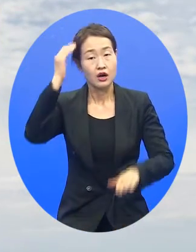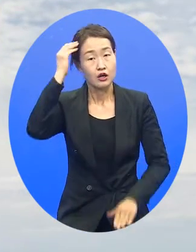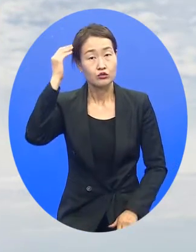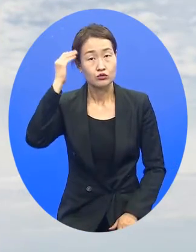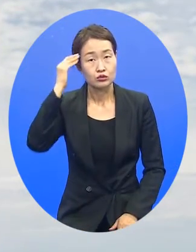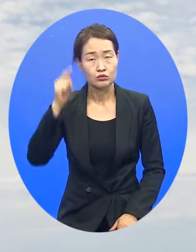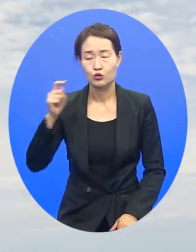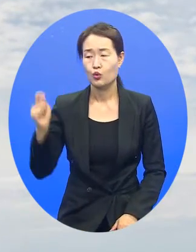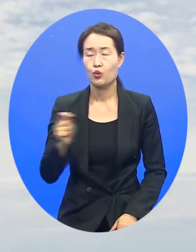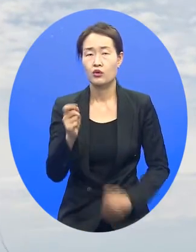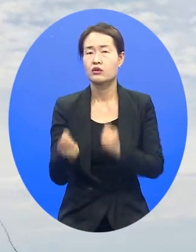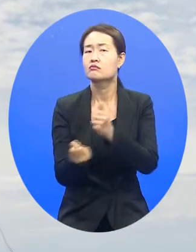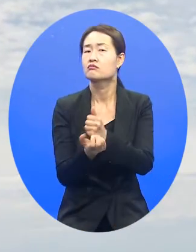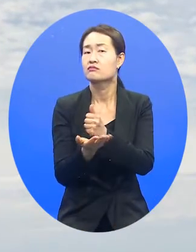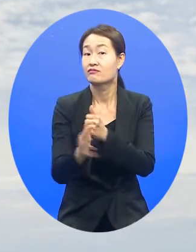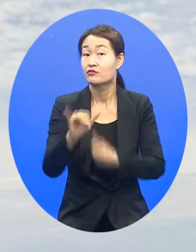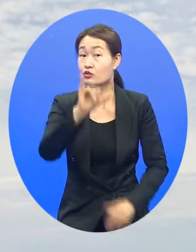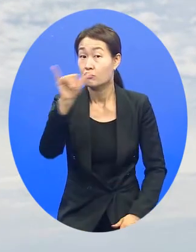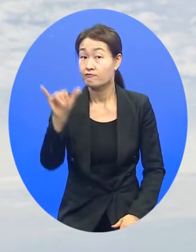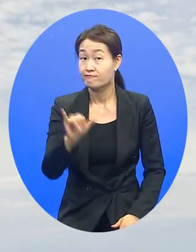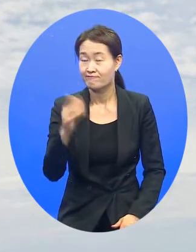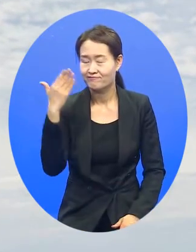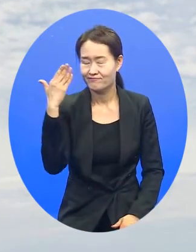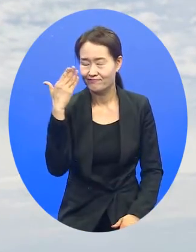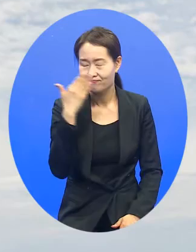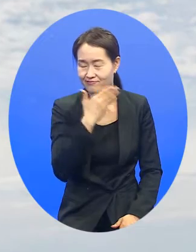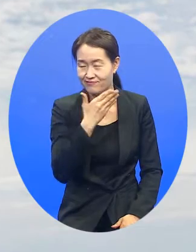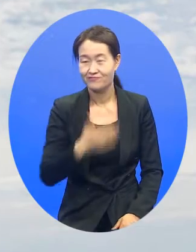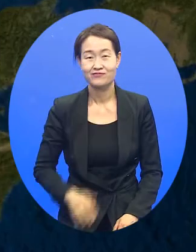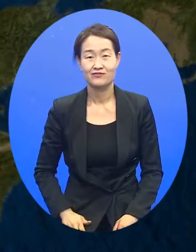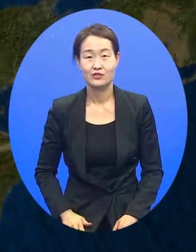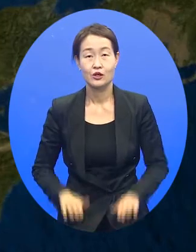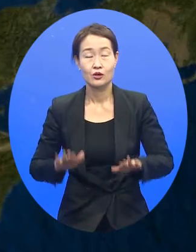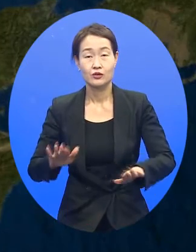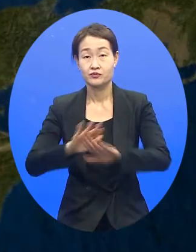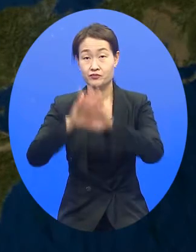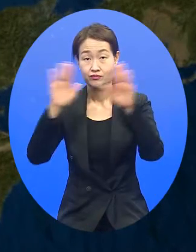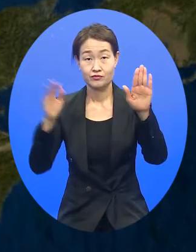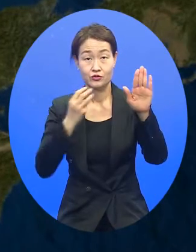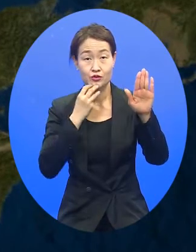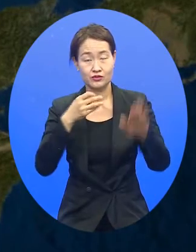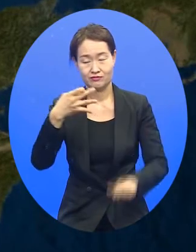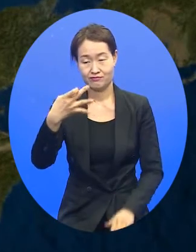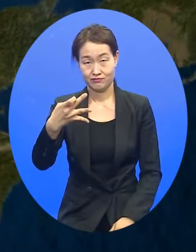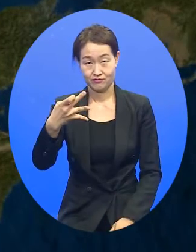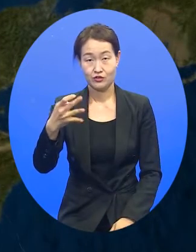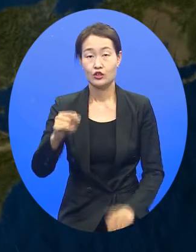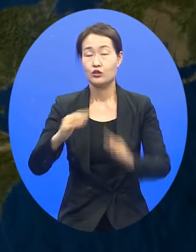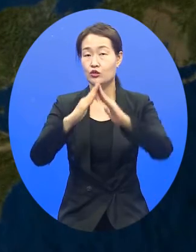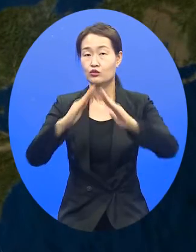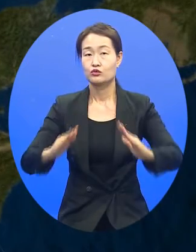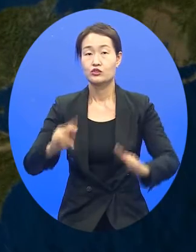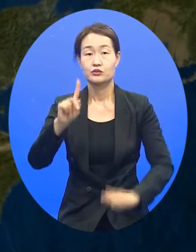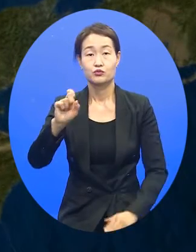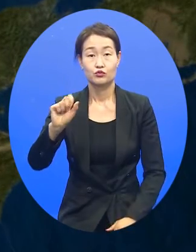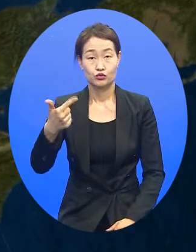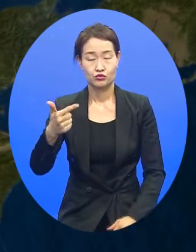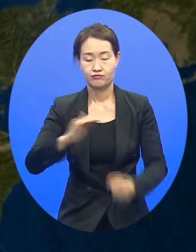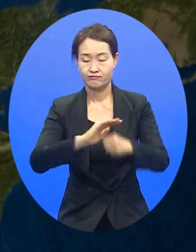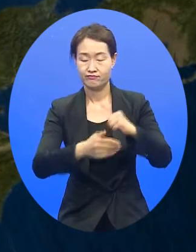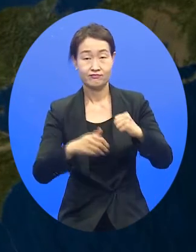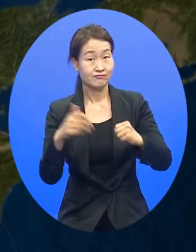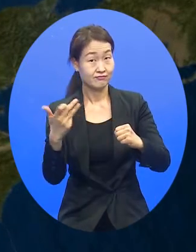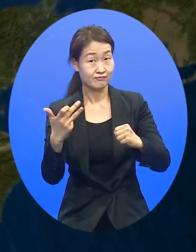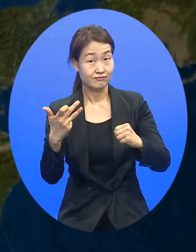오늘 우리나라는 고기압의 영향을 받아 전국이 대체로 맑겠습니다. 오늘 낮 기온 서울은 14도, 전주